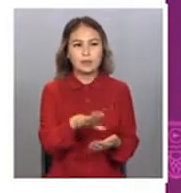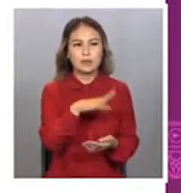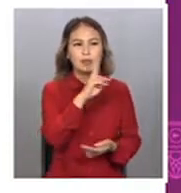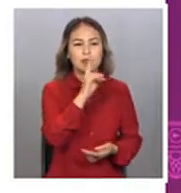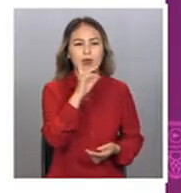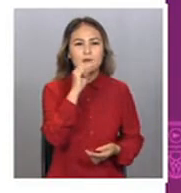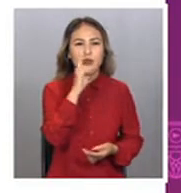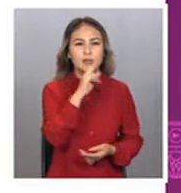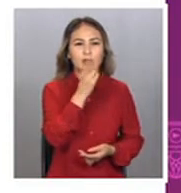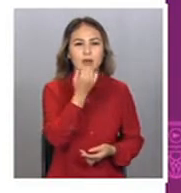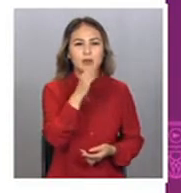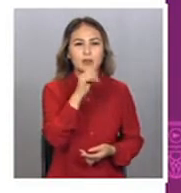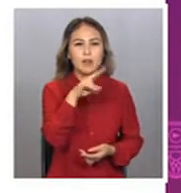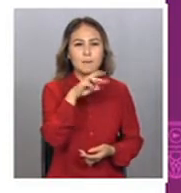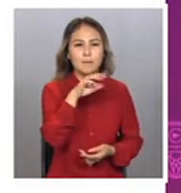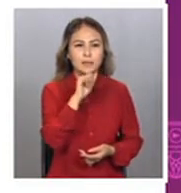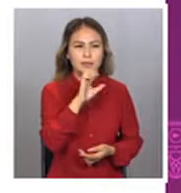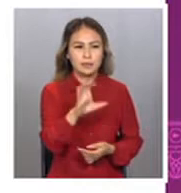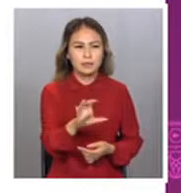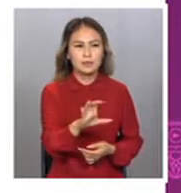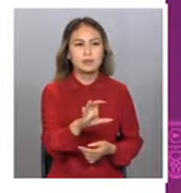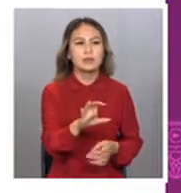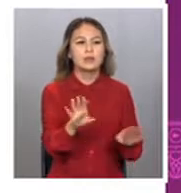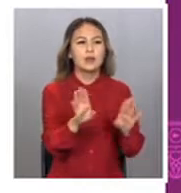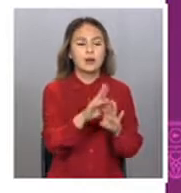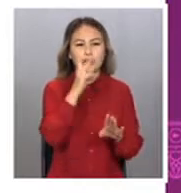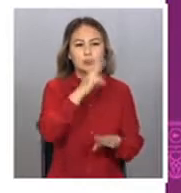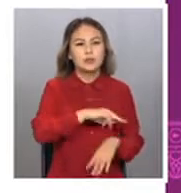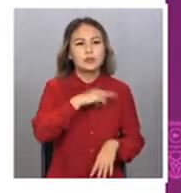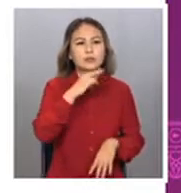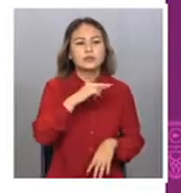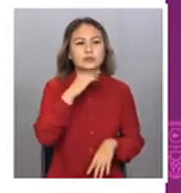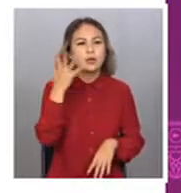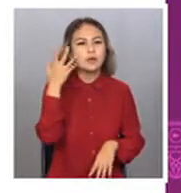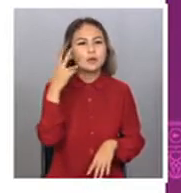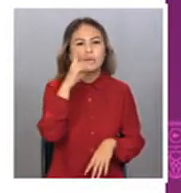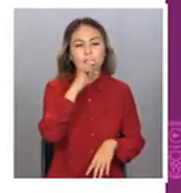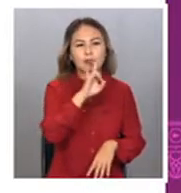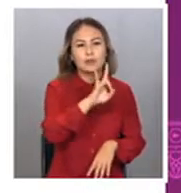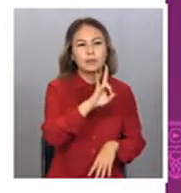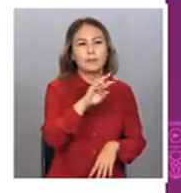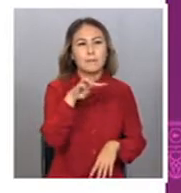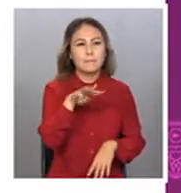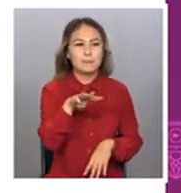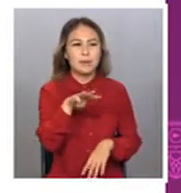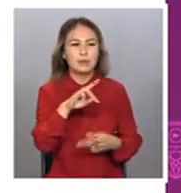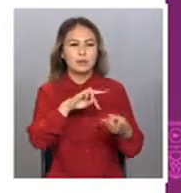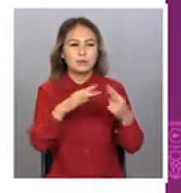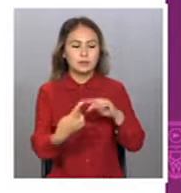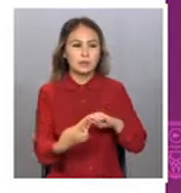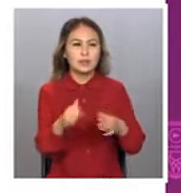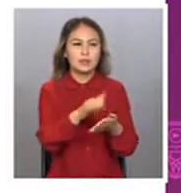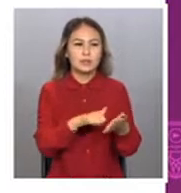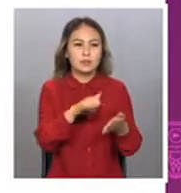қайталанбас. Айтылуы қайталанбас. Байқасаңыздар, айтылғанда н дыбысы м дыбысына айналып тұр.